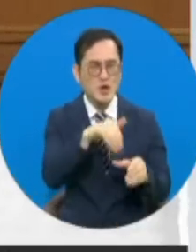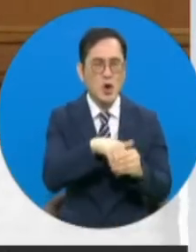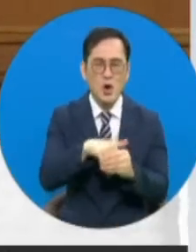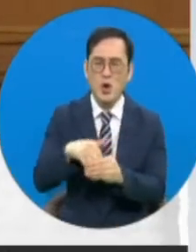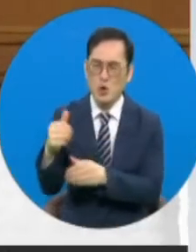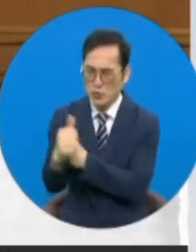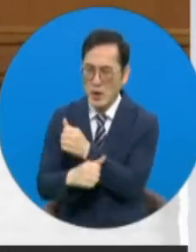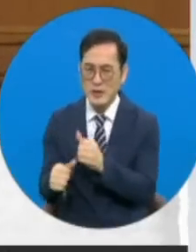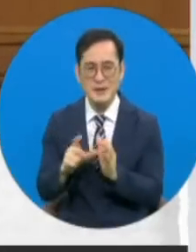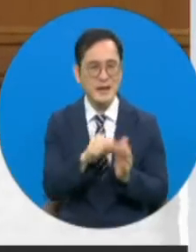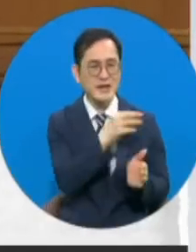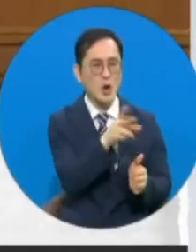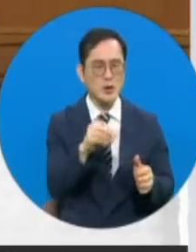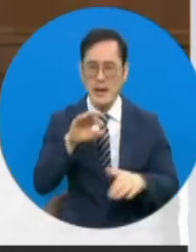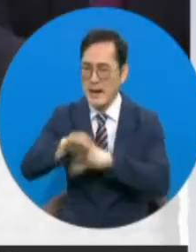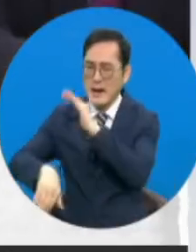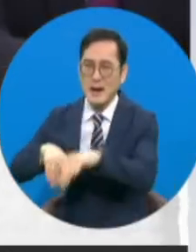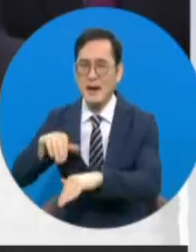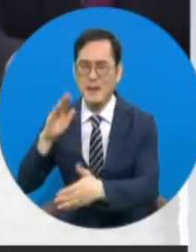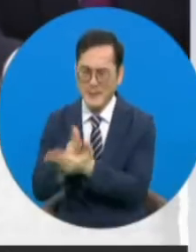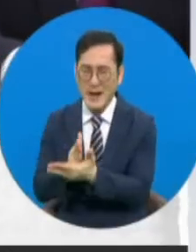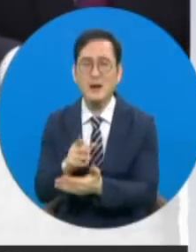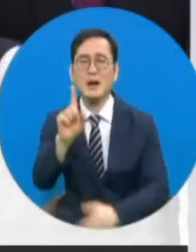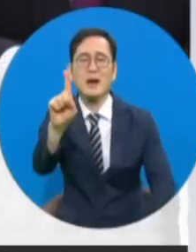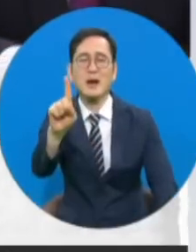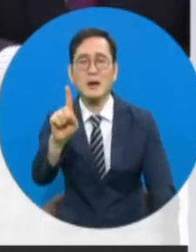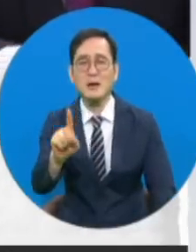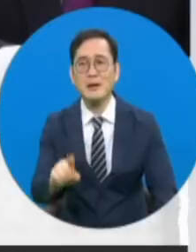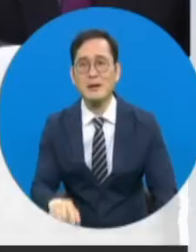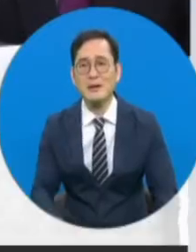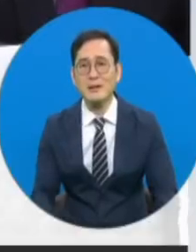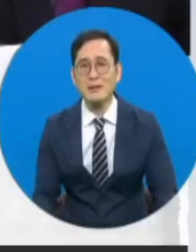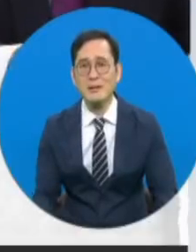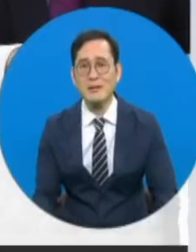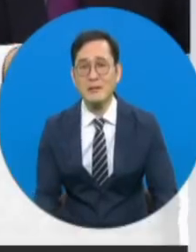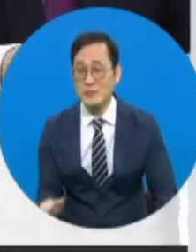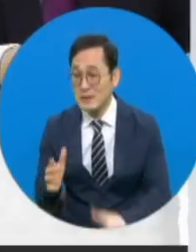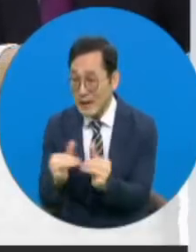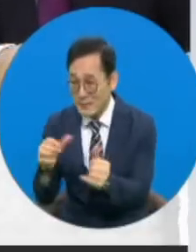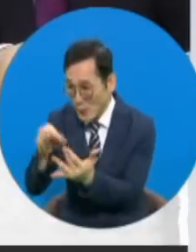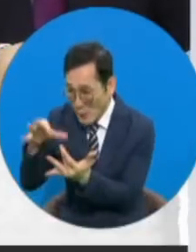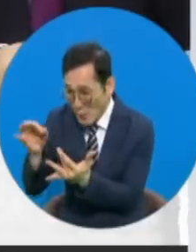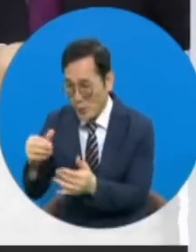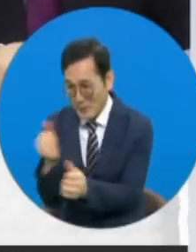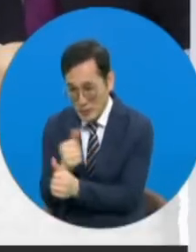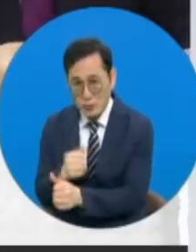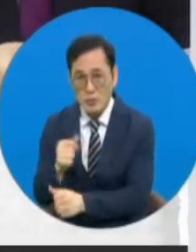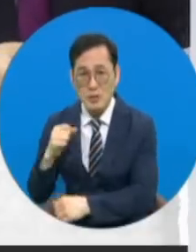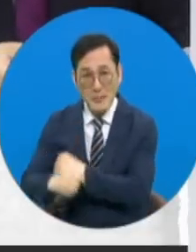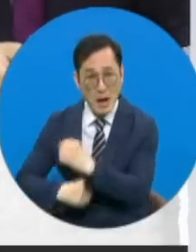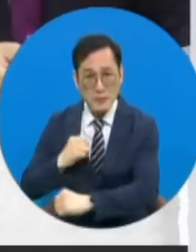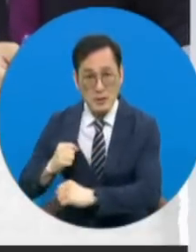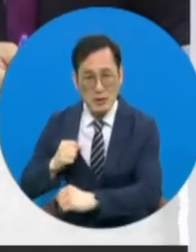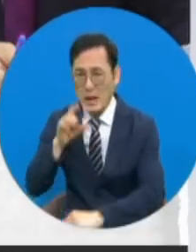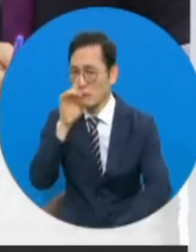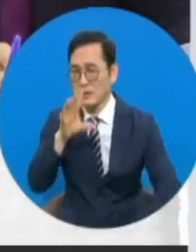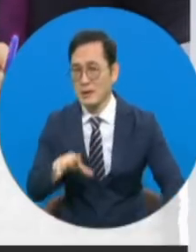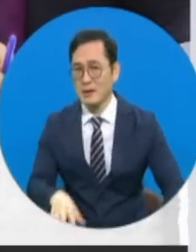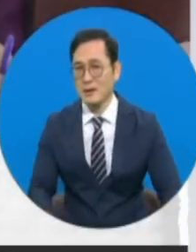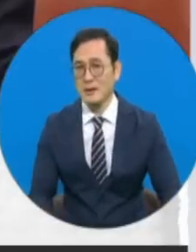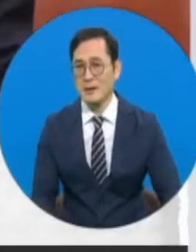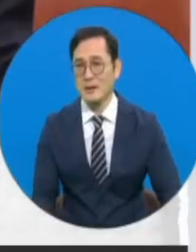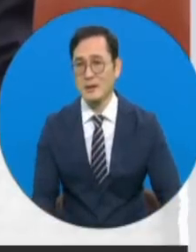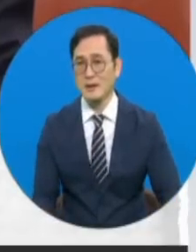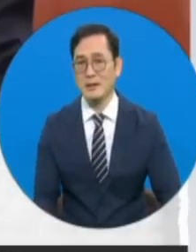뭐 마치 쌈짓돈처럼 하라고 독립기관의 지위를 준 건 아니거든요 근데 이런 어떤 법적